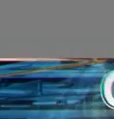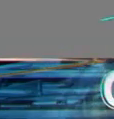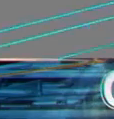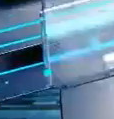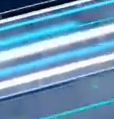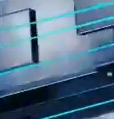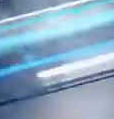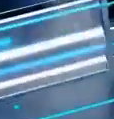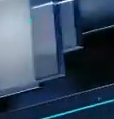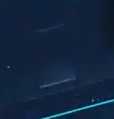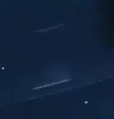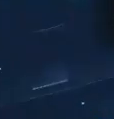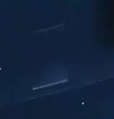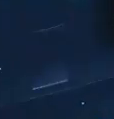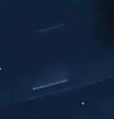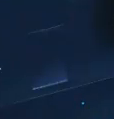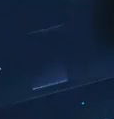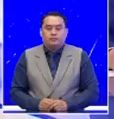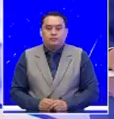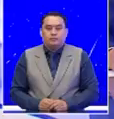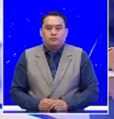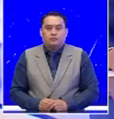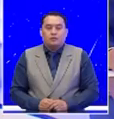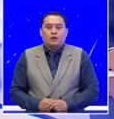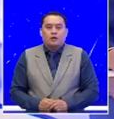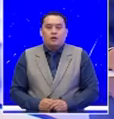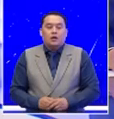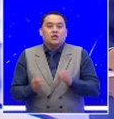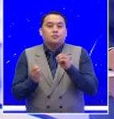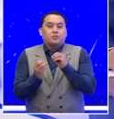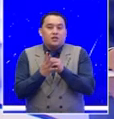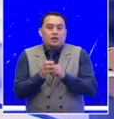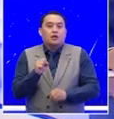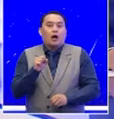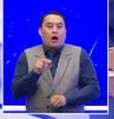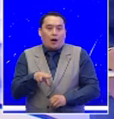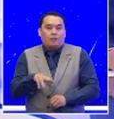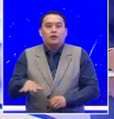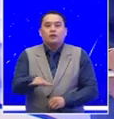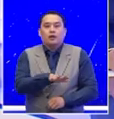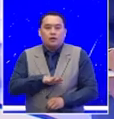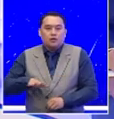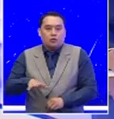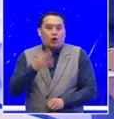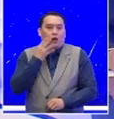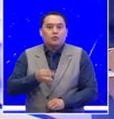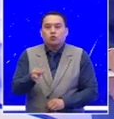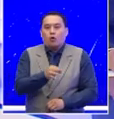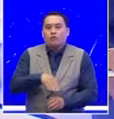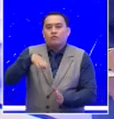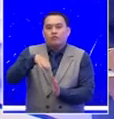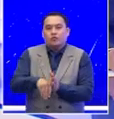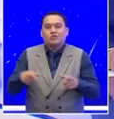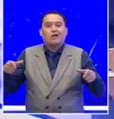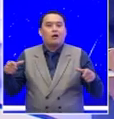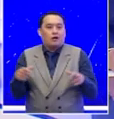Павлодар, оказались на карантине. В полночь с 15 апреля на территории Алматинской области вводится